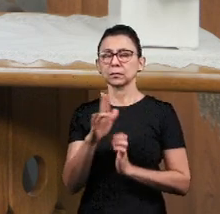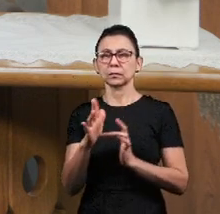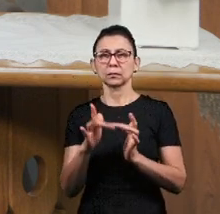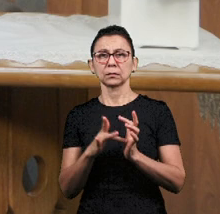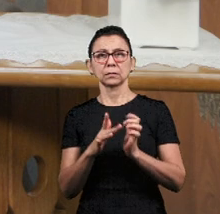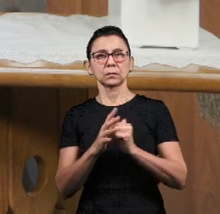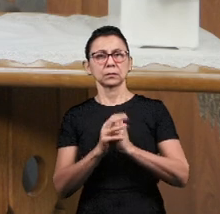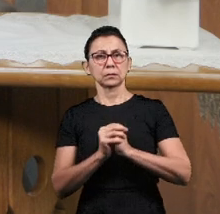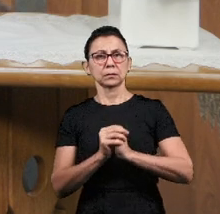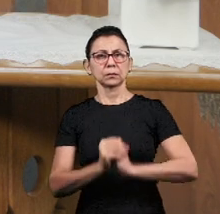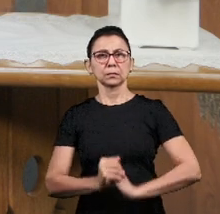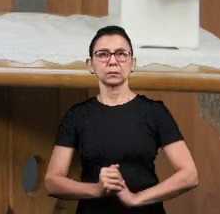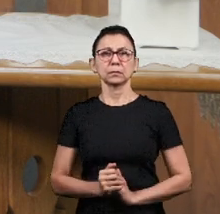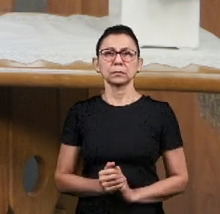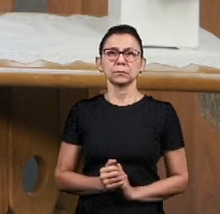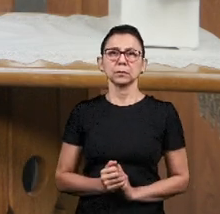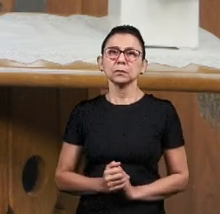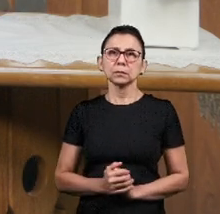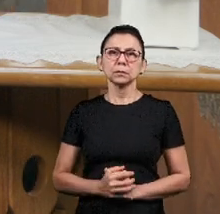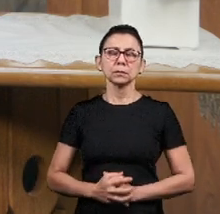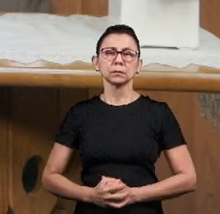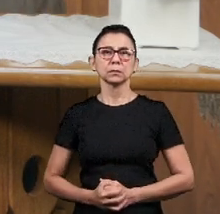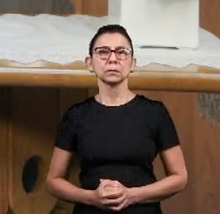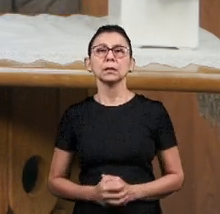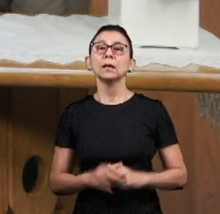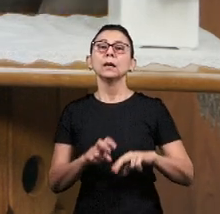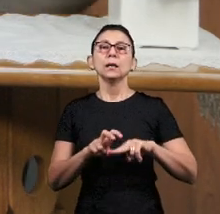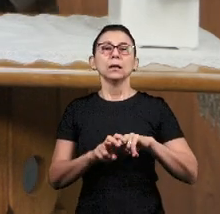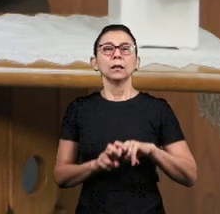Jésus. Amen. Tous peuvent s'asseoir.